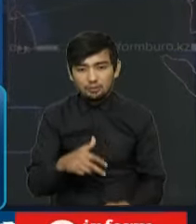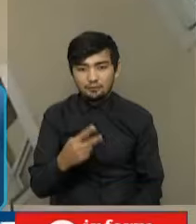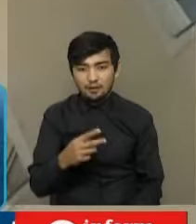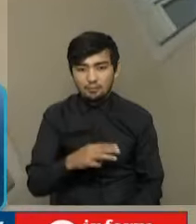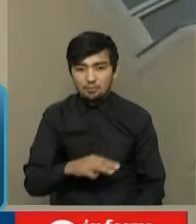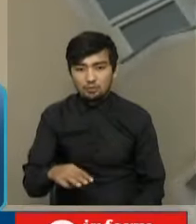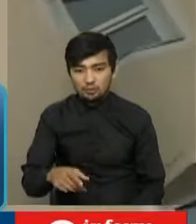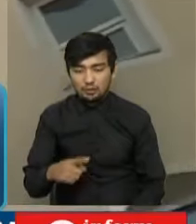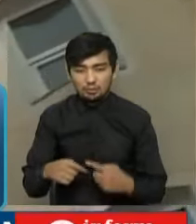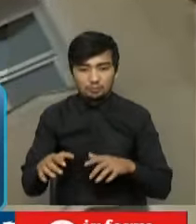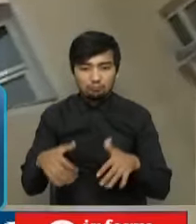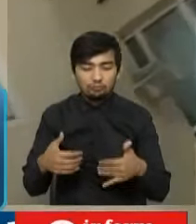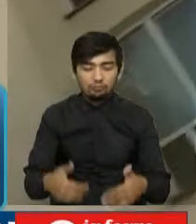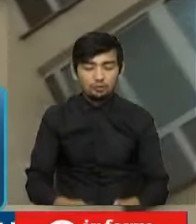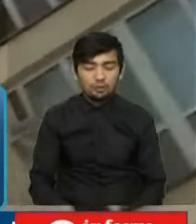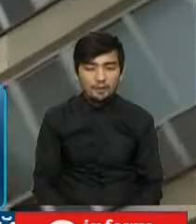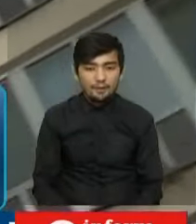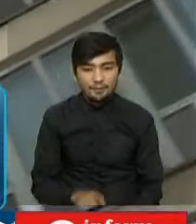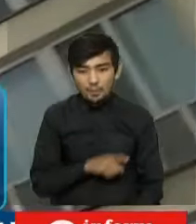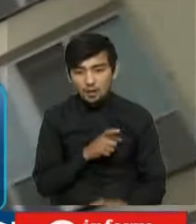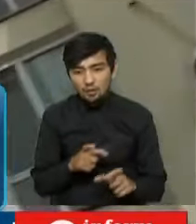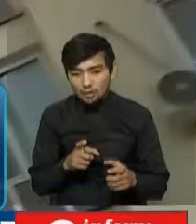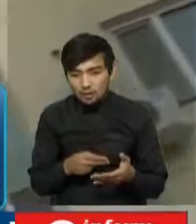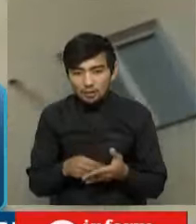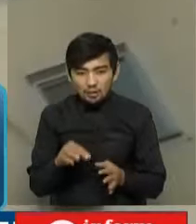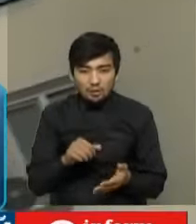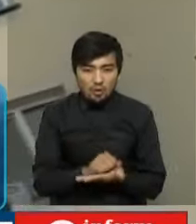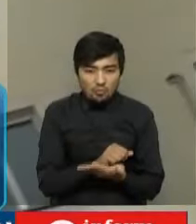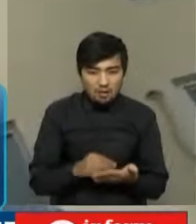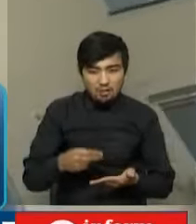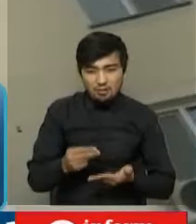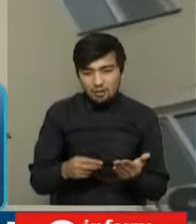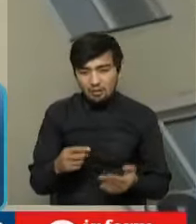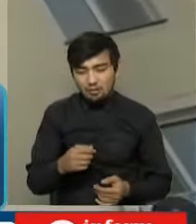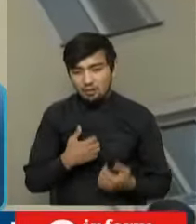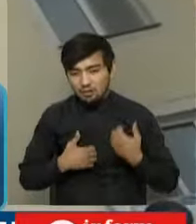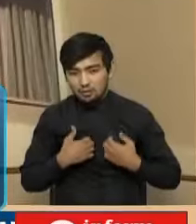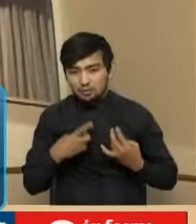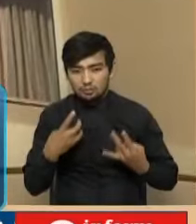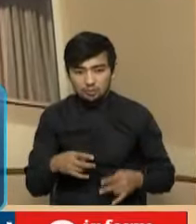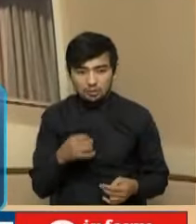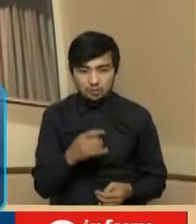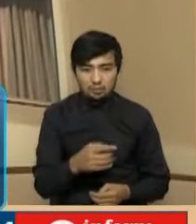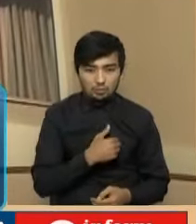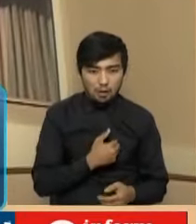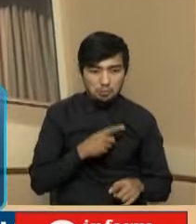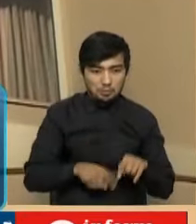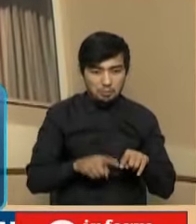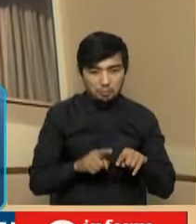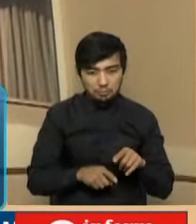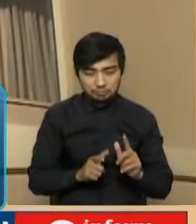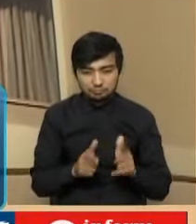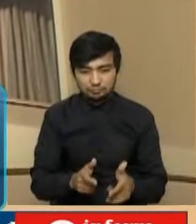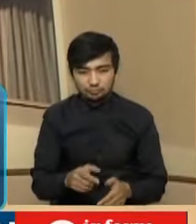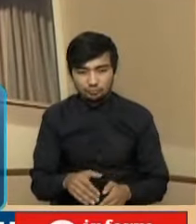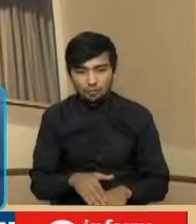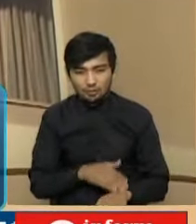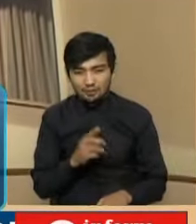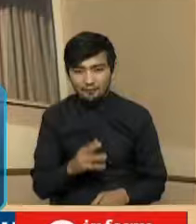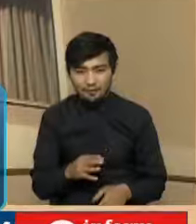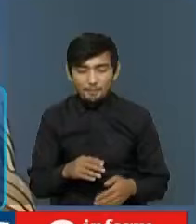тенге. Специалисты советуют не спешить с подписанием документов от застройщиков, ведь желание побыстрее заселиться в долгожданные